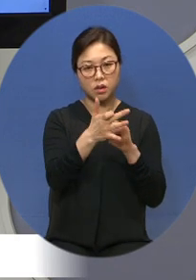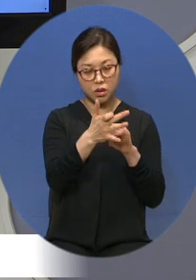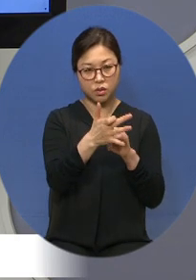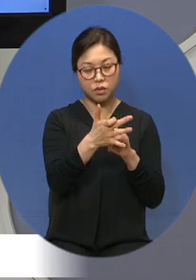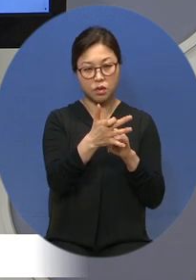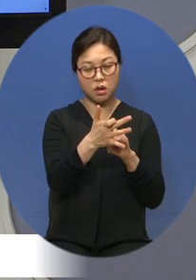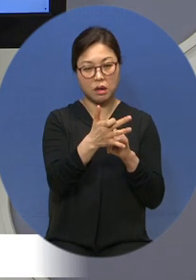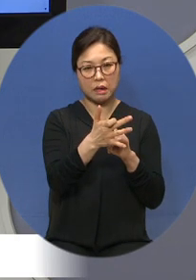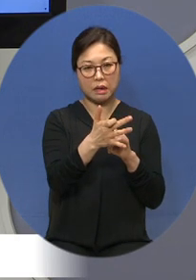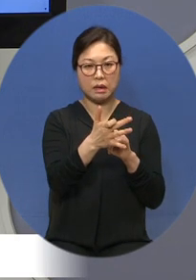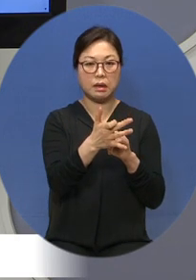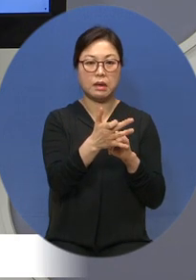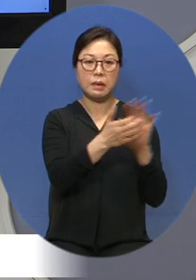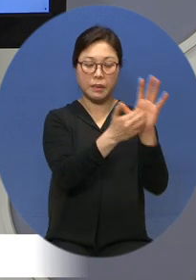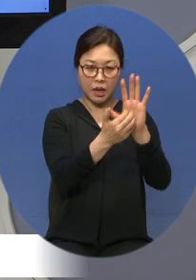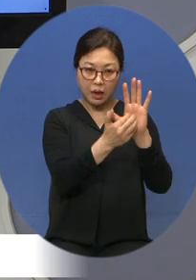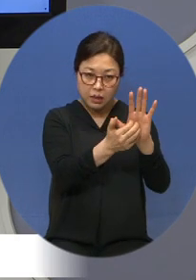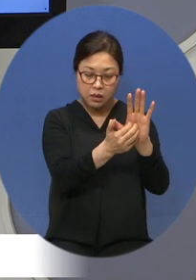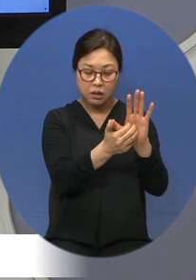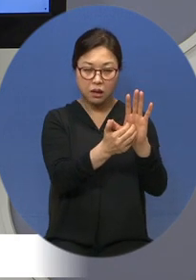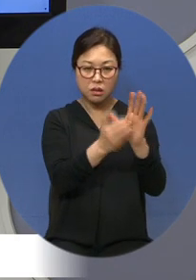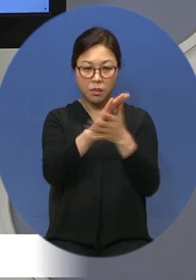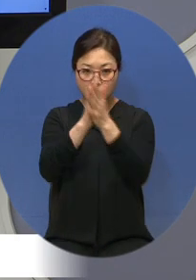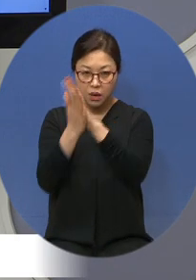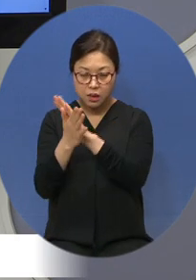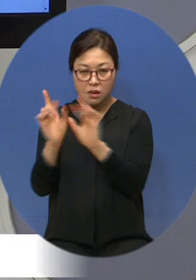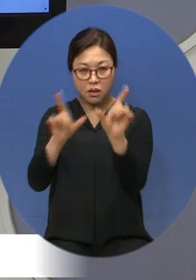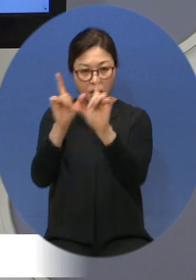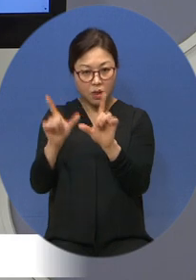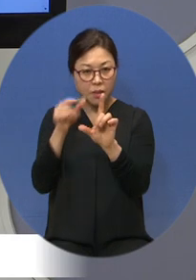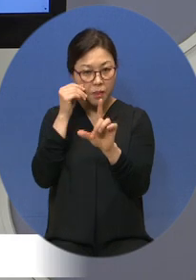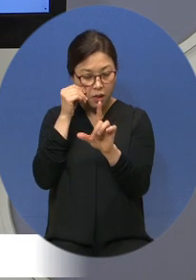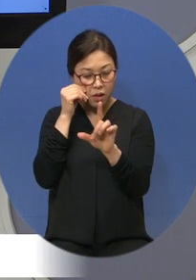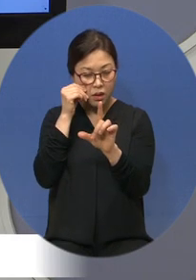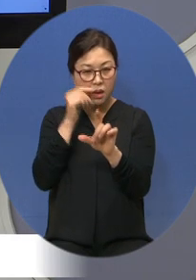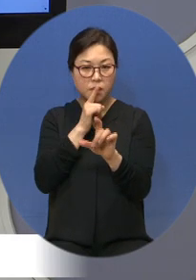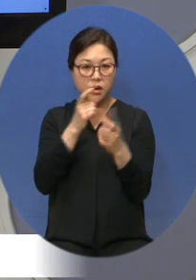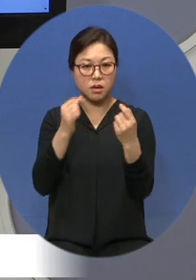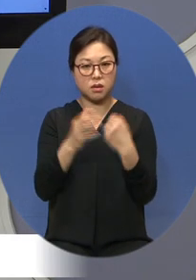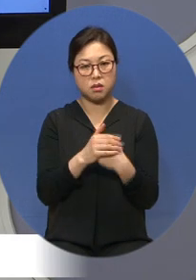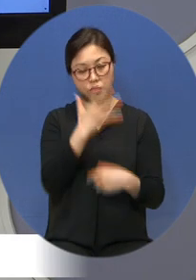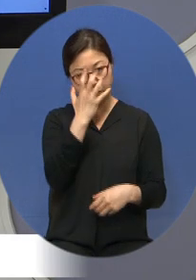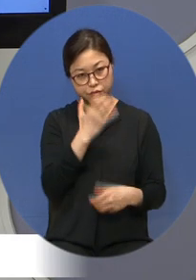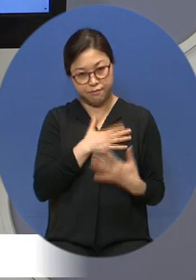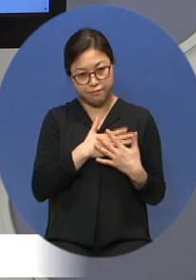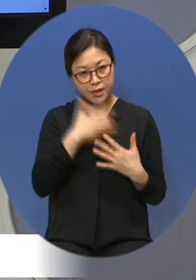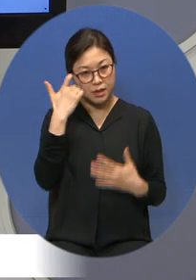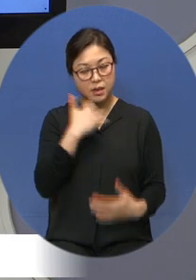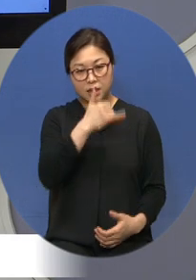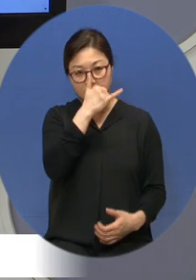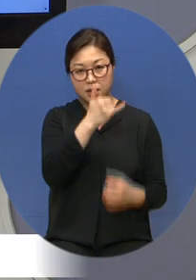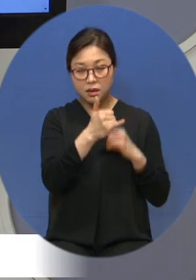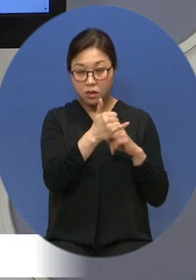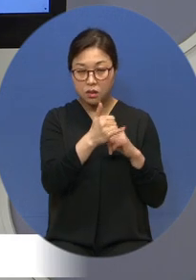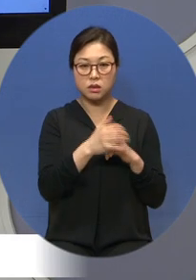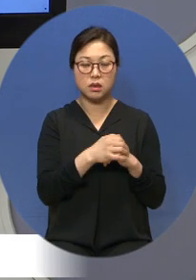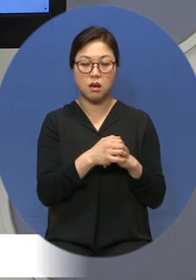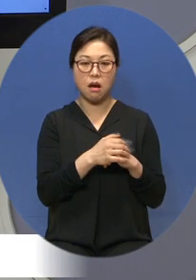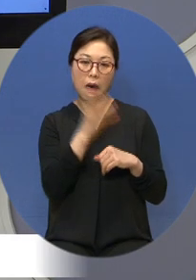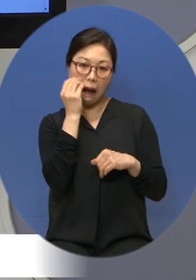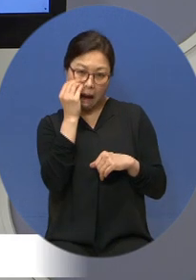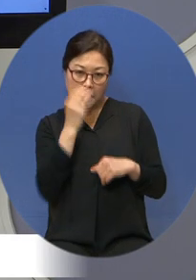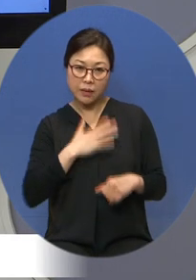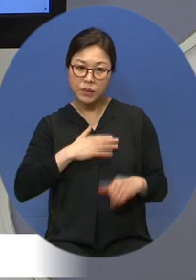으로 인해 변화된 일상 을 받아들일 것을 강조했습니다 우울과 불안감을 느끼는 것이 비정상적인 감정이 아니라